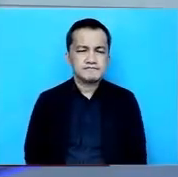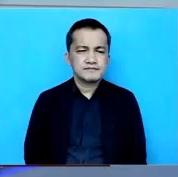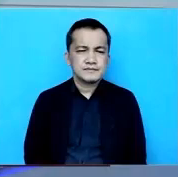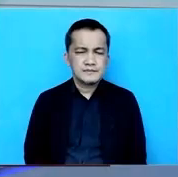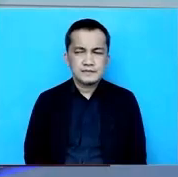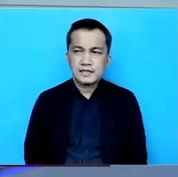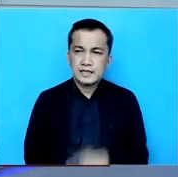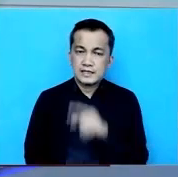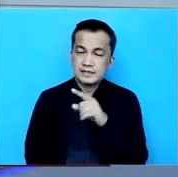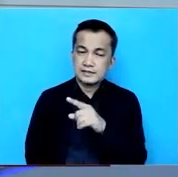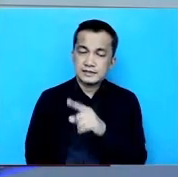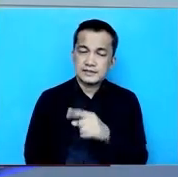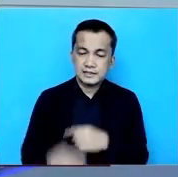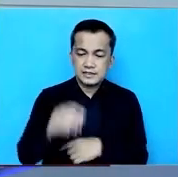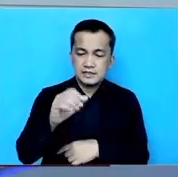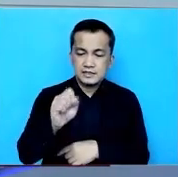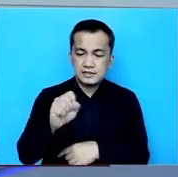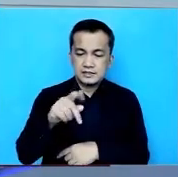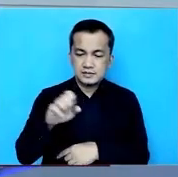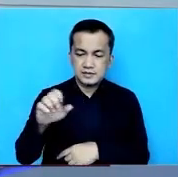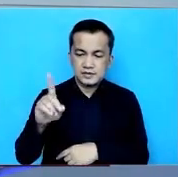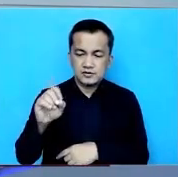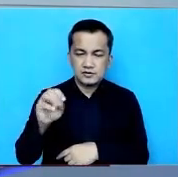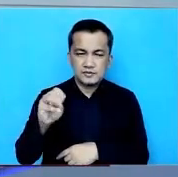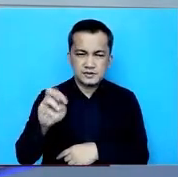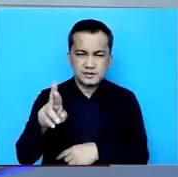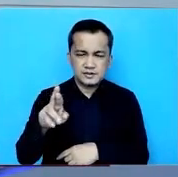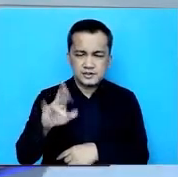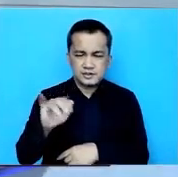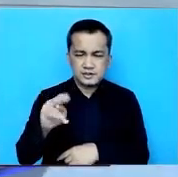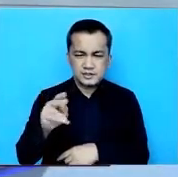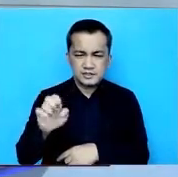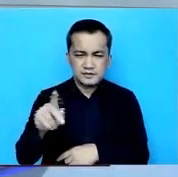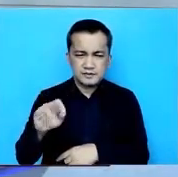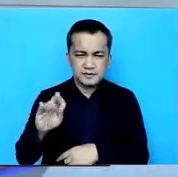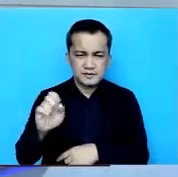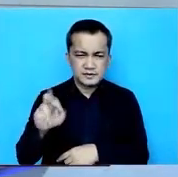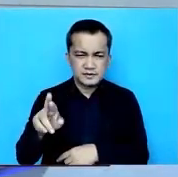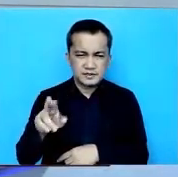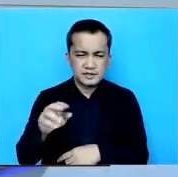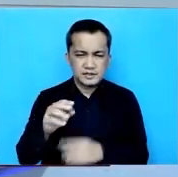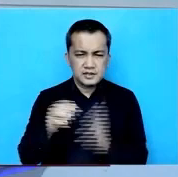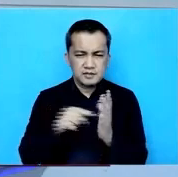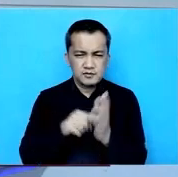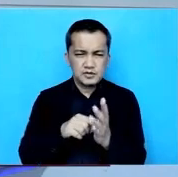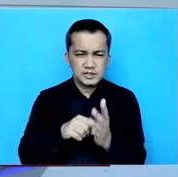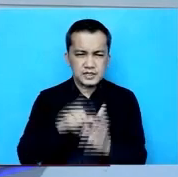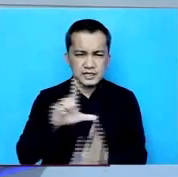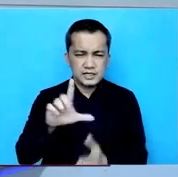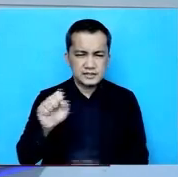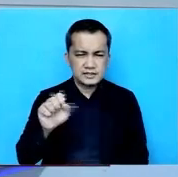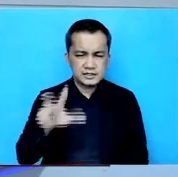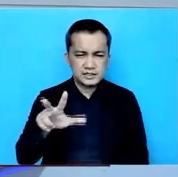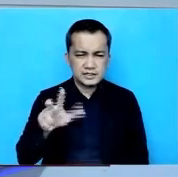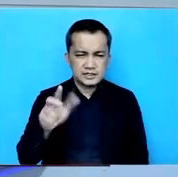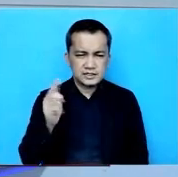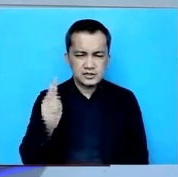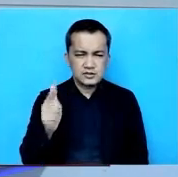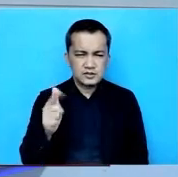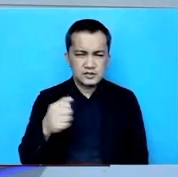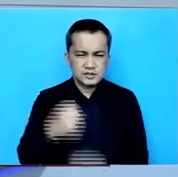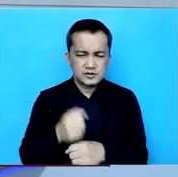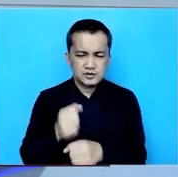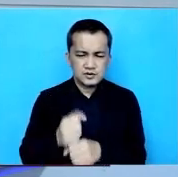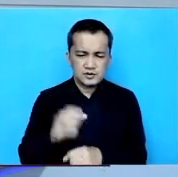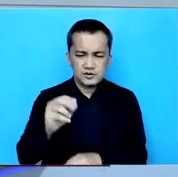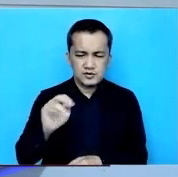daw speedometer ang and rangefinder. Yan po ay ang model LS320 na ginawa ng Onyx